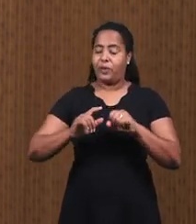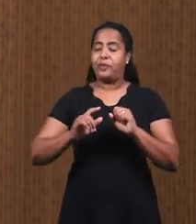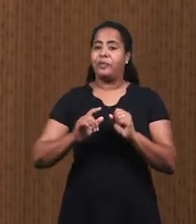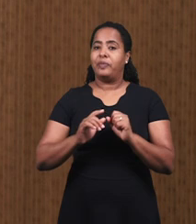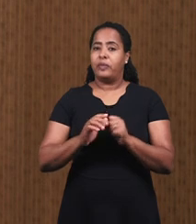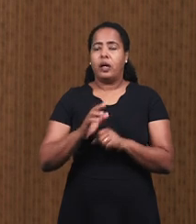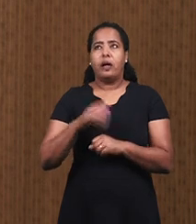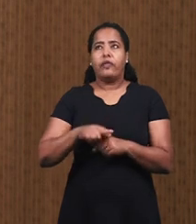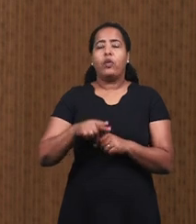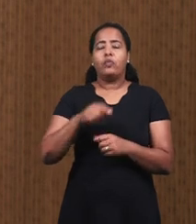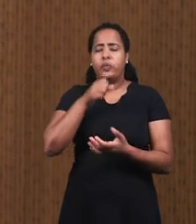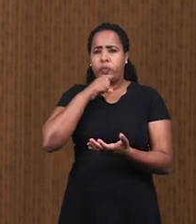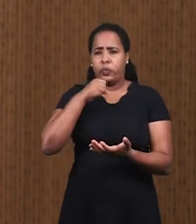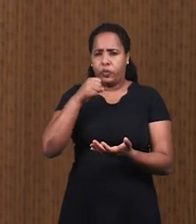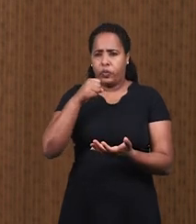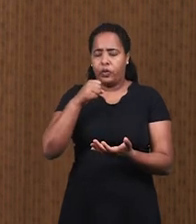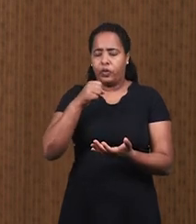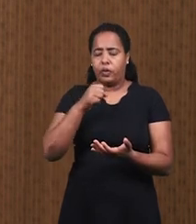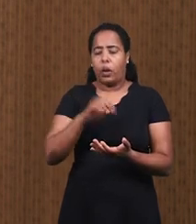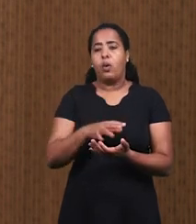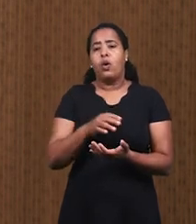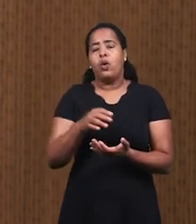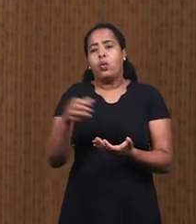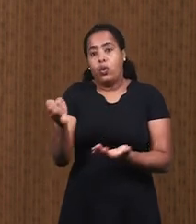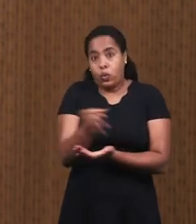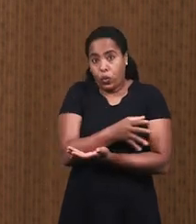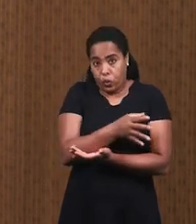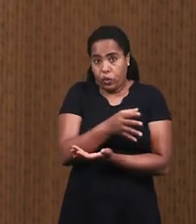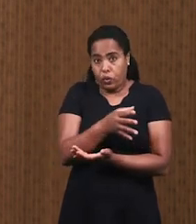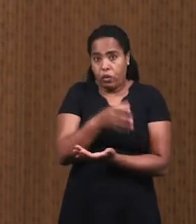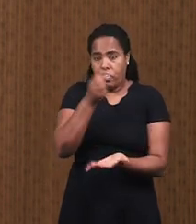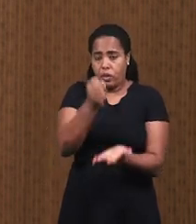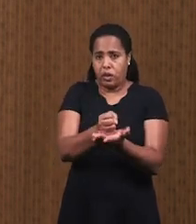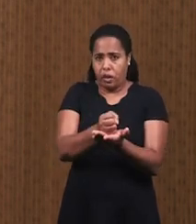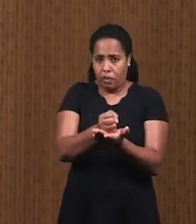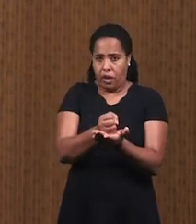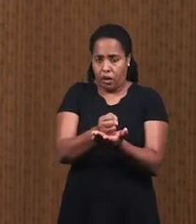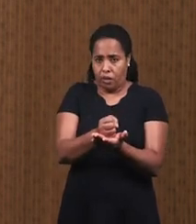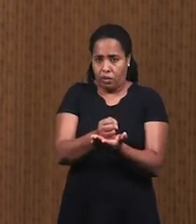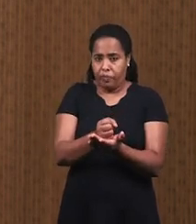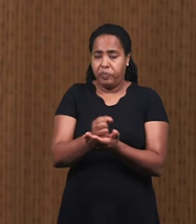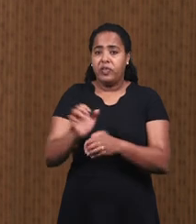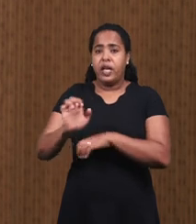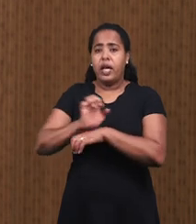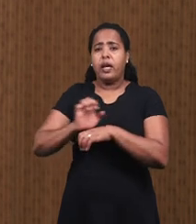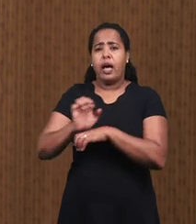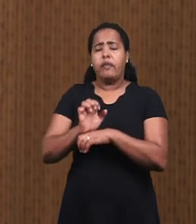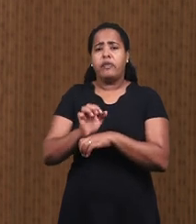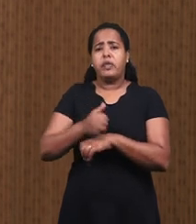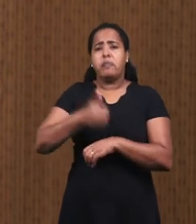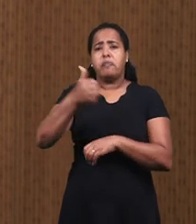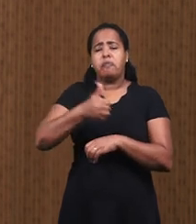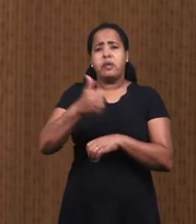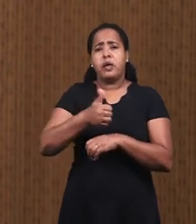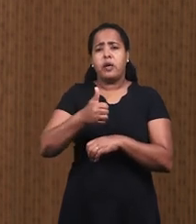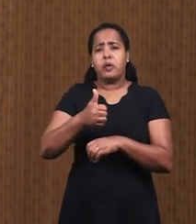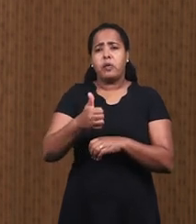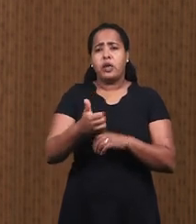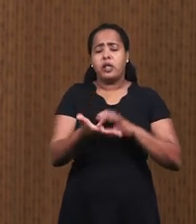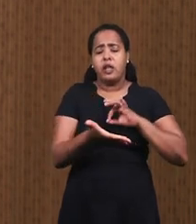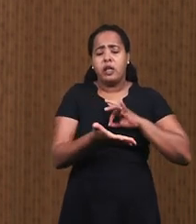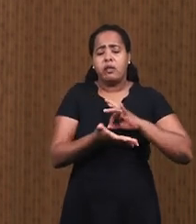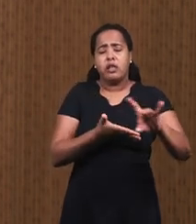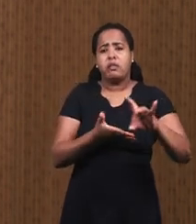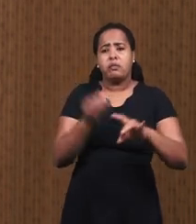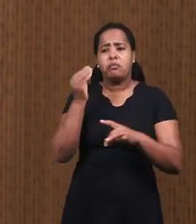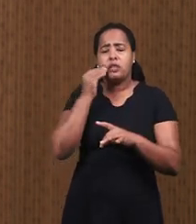a été, prenons le Nouveau Testament, il a été écrit à l'Église d'Éphèse. La première chose que l'adversaire a essayé